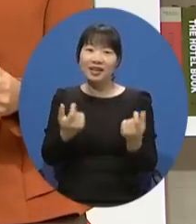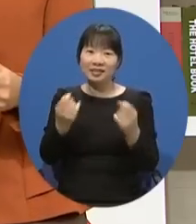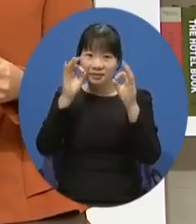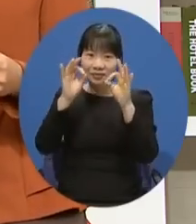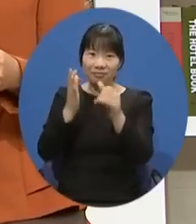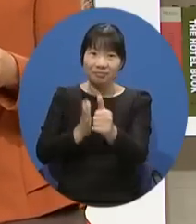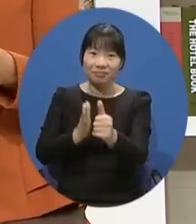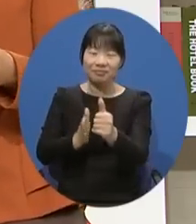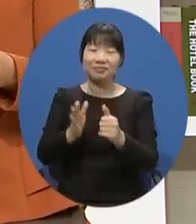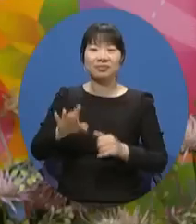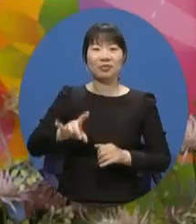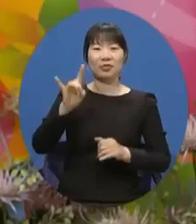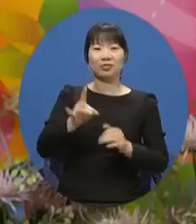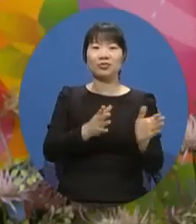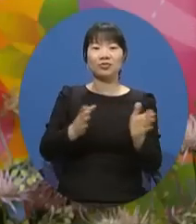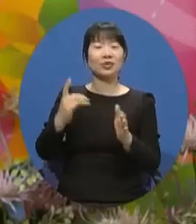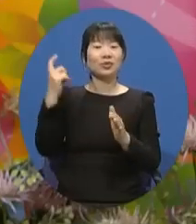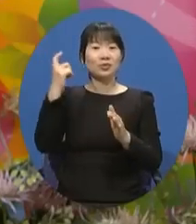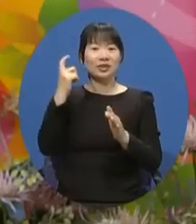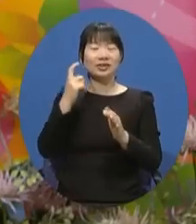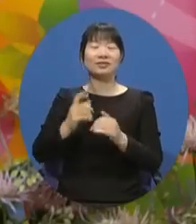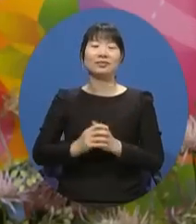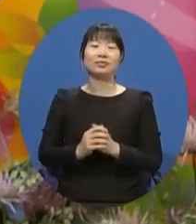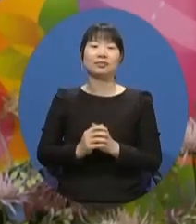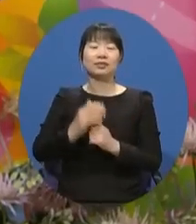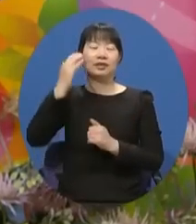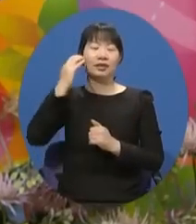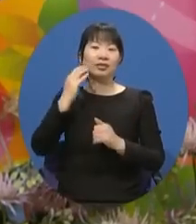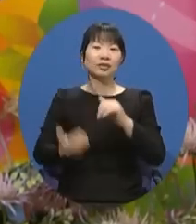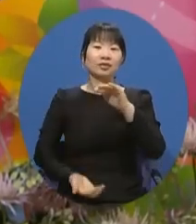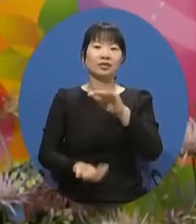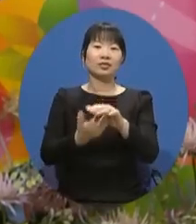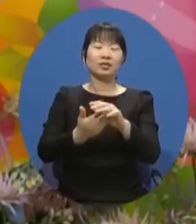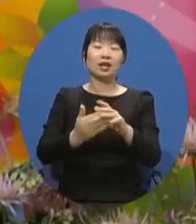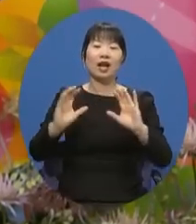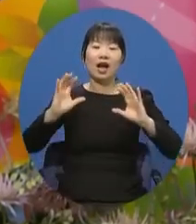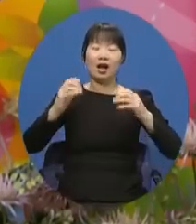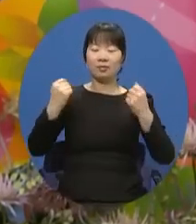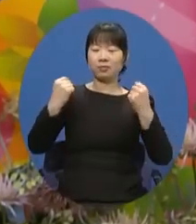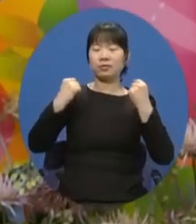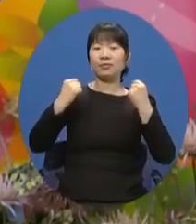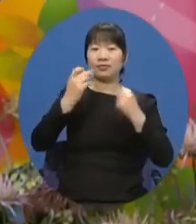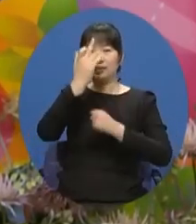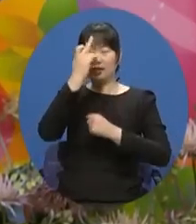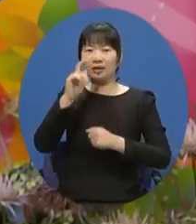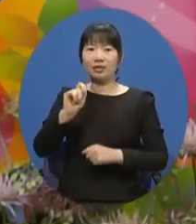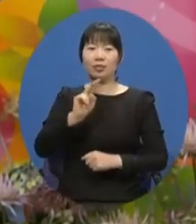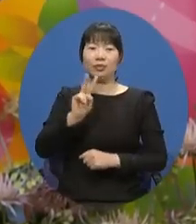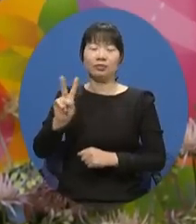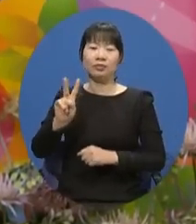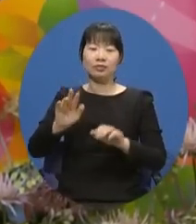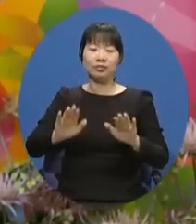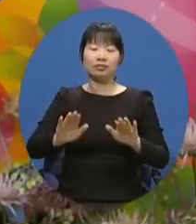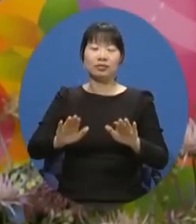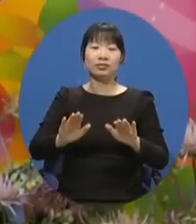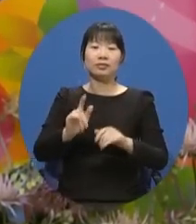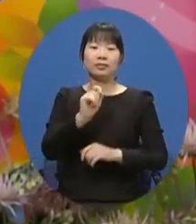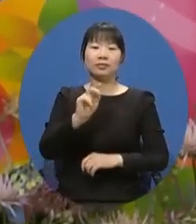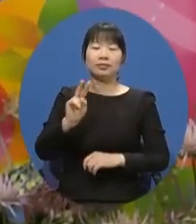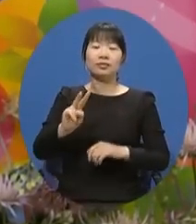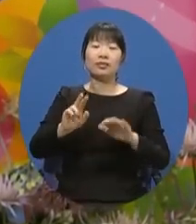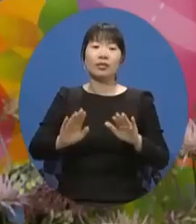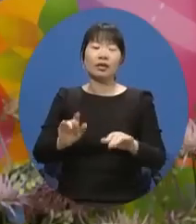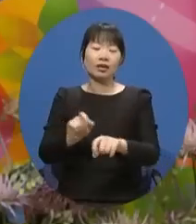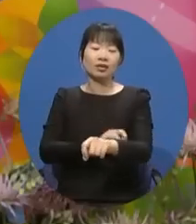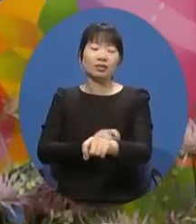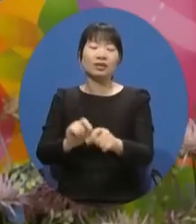자, 그럼 먼저 준비한 소식 소개해 드릴게요. 대한민국 최고의 슈퍼베이비, 최고야. 네. 네. 우리 고야가 오늘